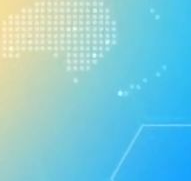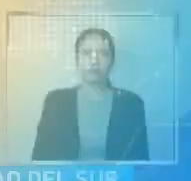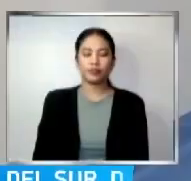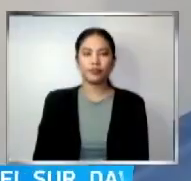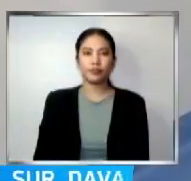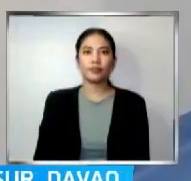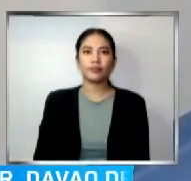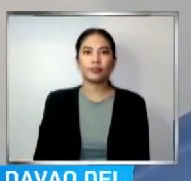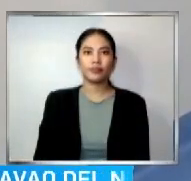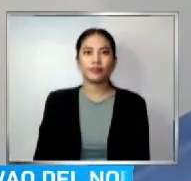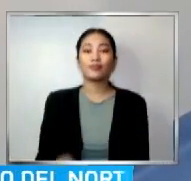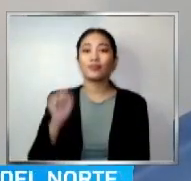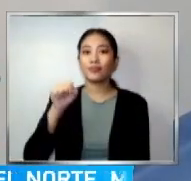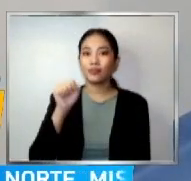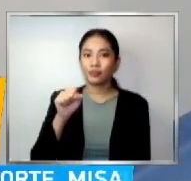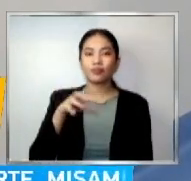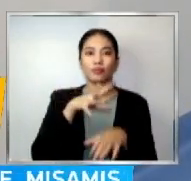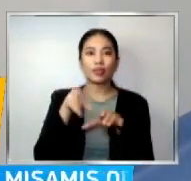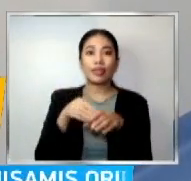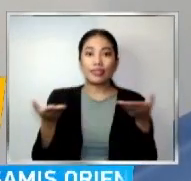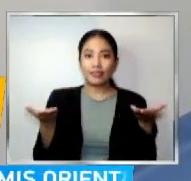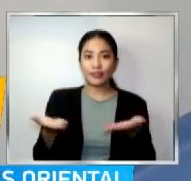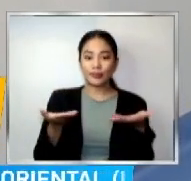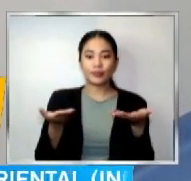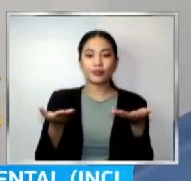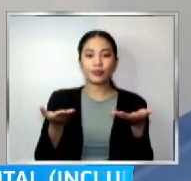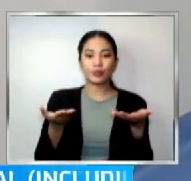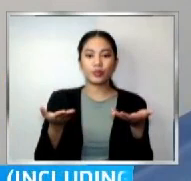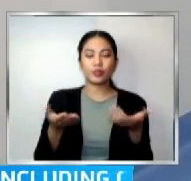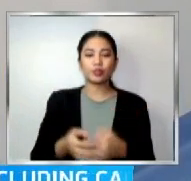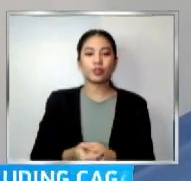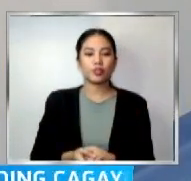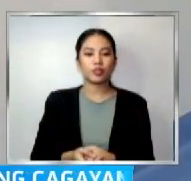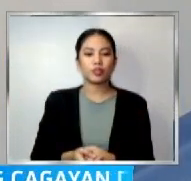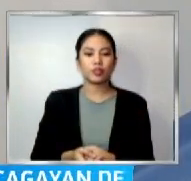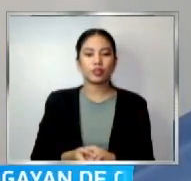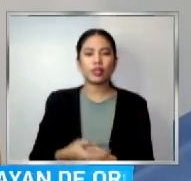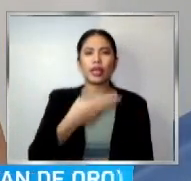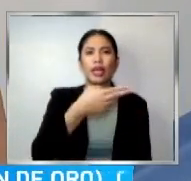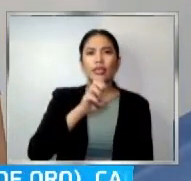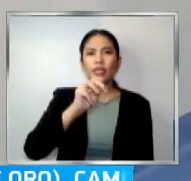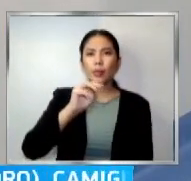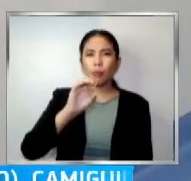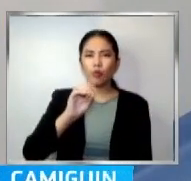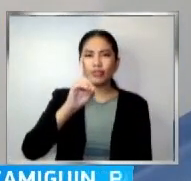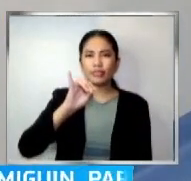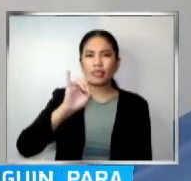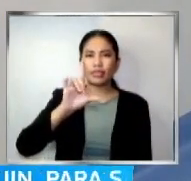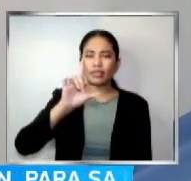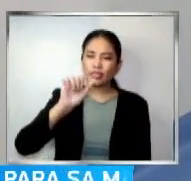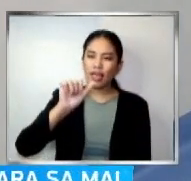Yes, Connie. Nasa loob nga tayo ngayon nitong modular hemodialysis facility ng NKTI. At makikita nyo